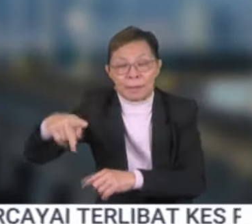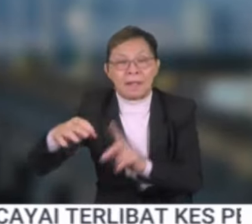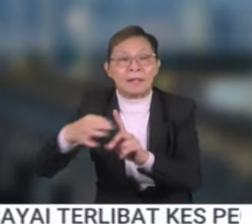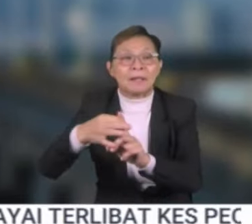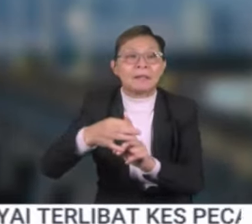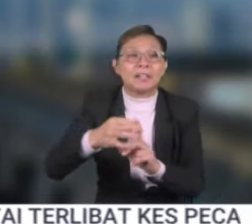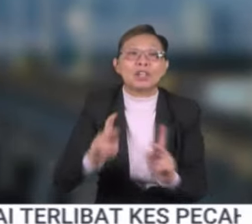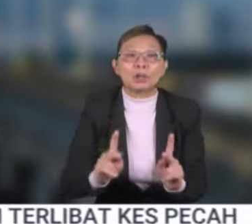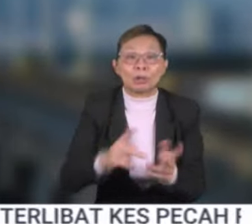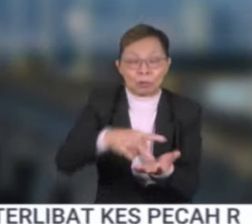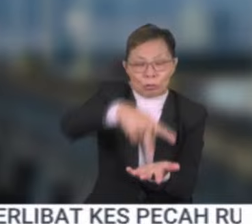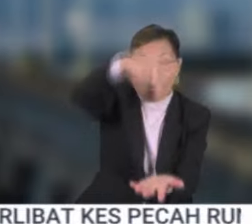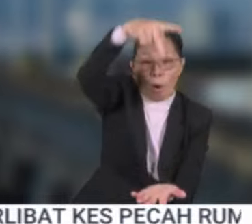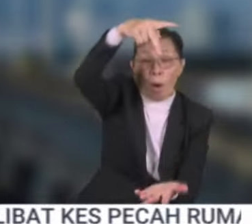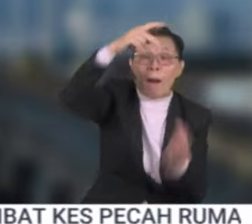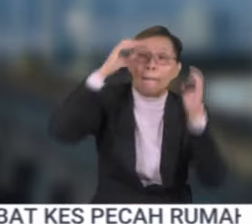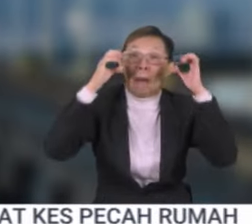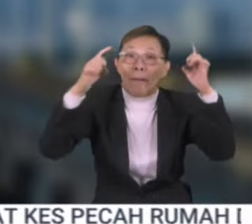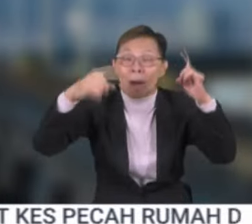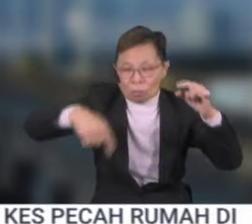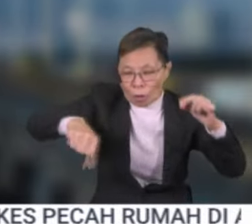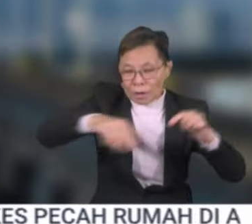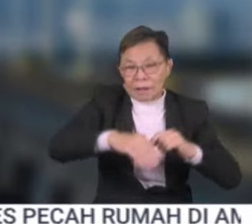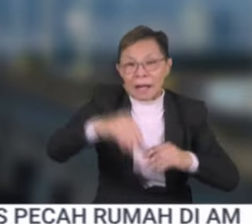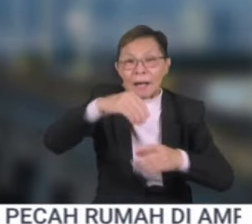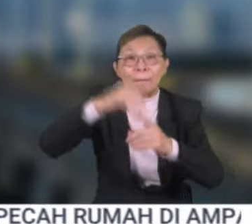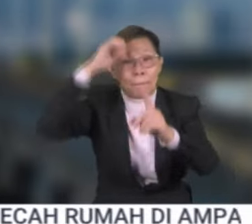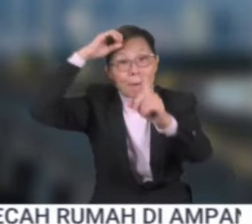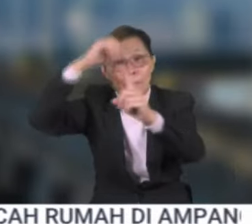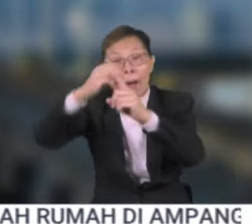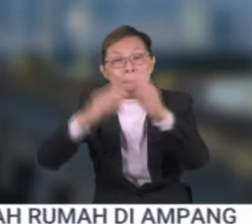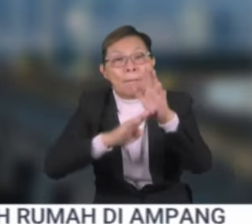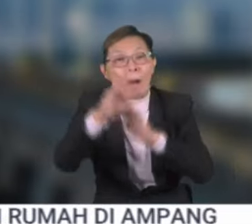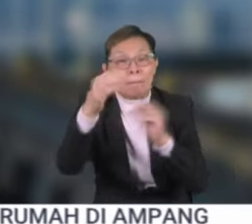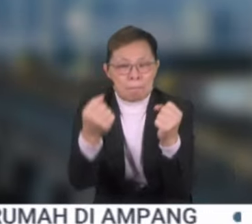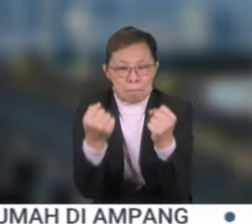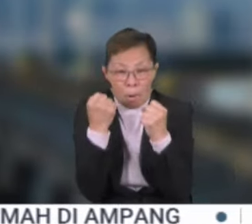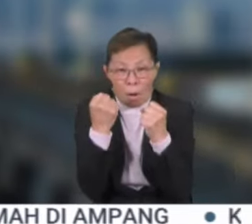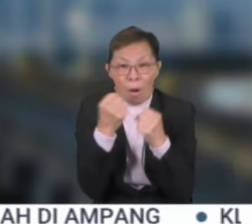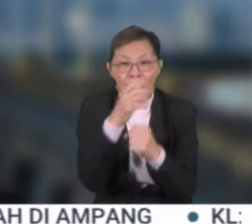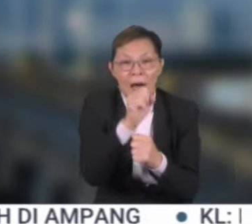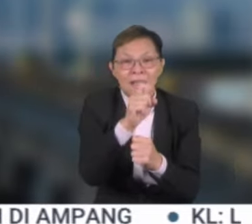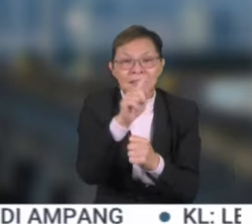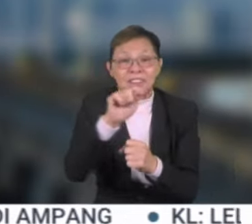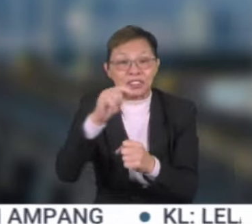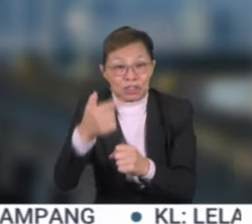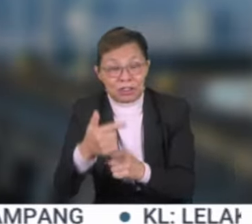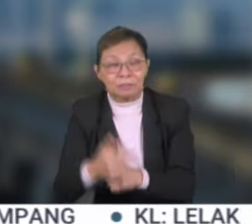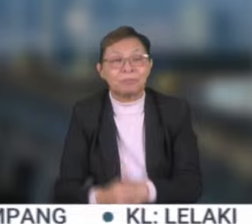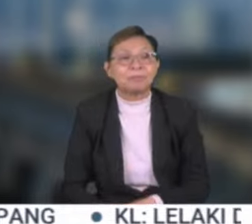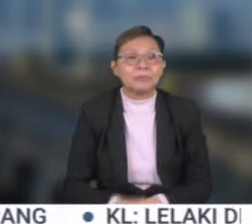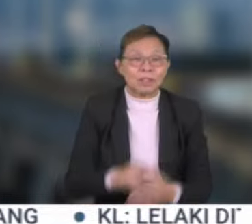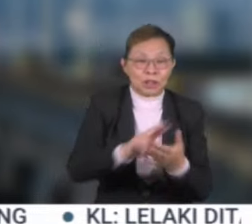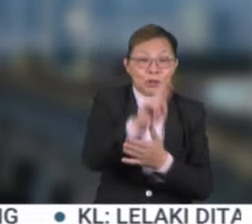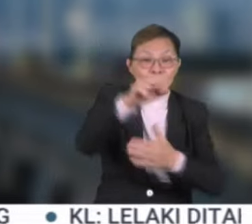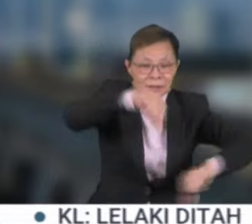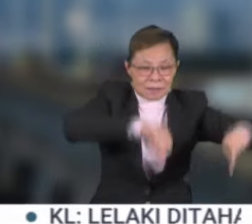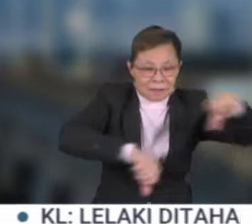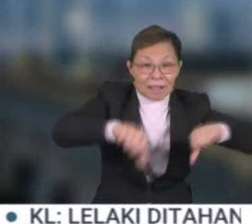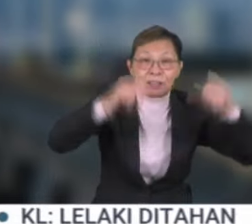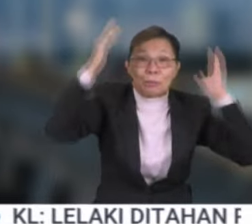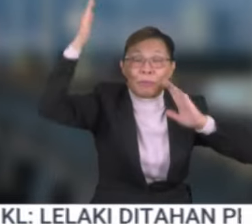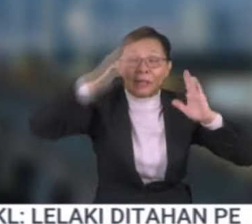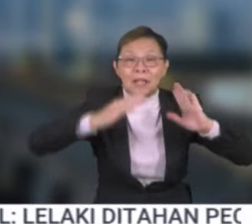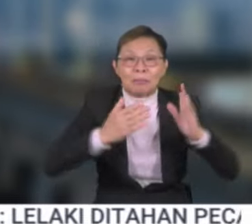Cakna dengan keperluan pendidikan berkualiti dalam matlamat pembangunan mapan SDG, Universiti Sains Malaysia